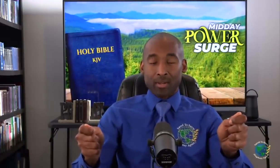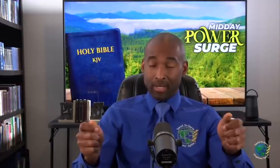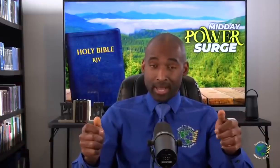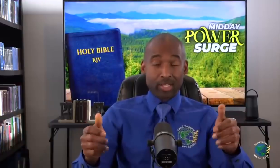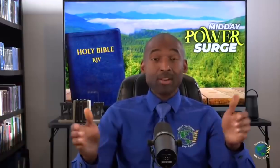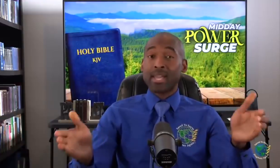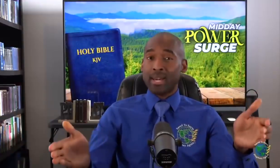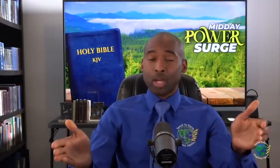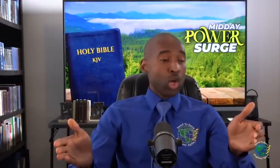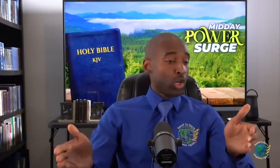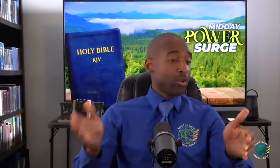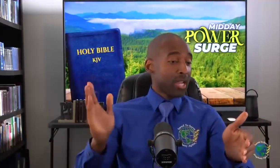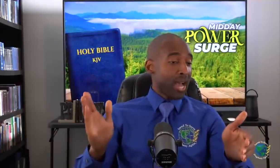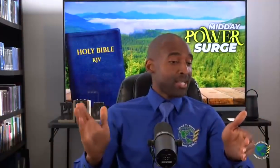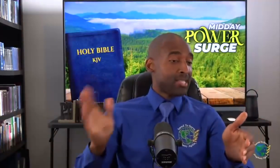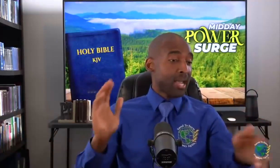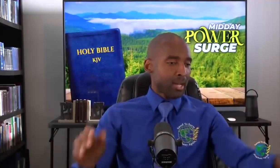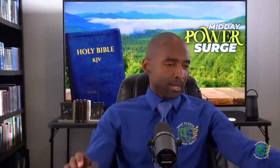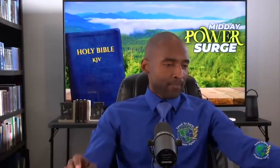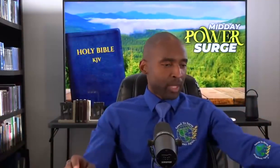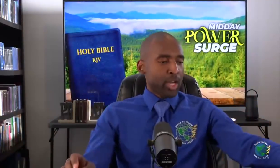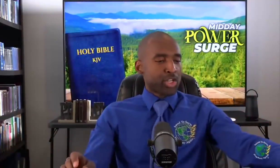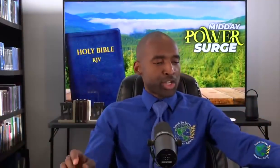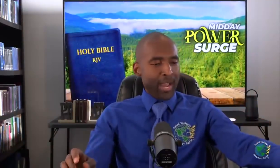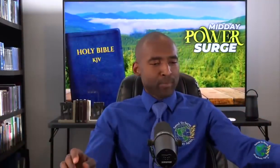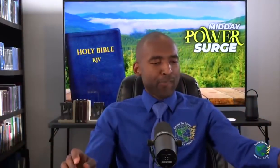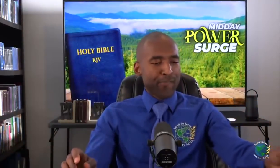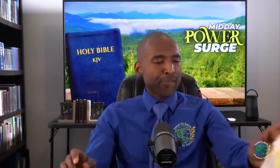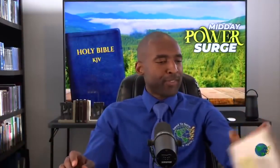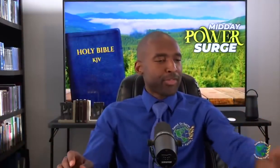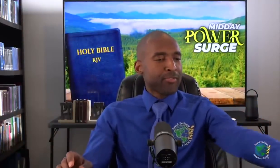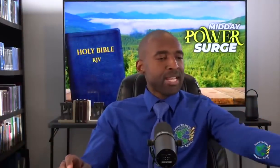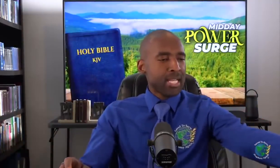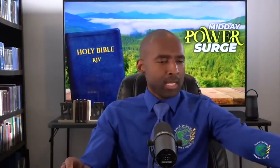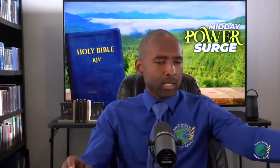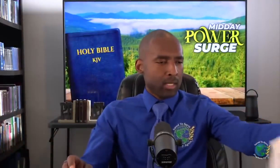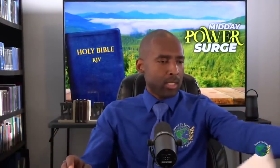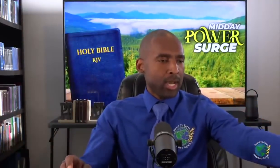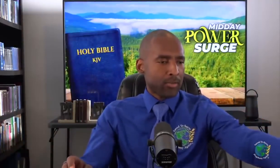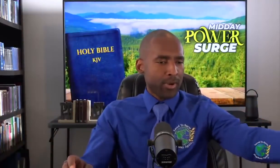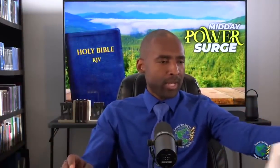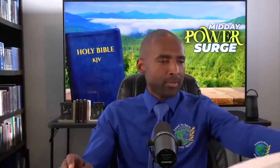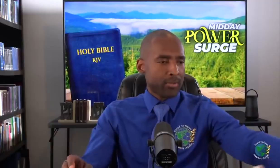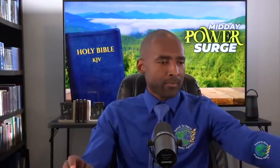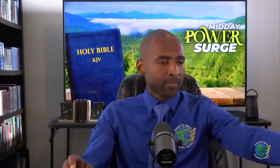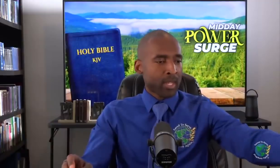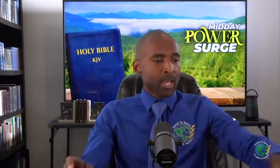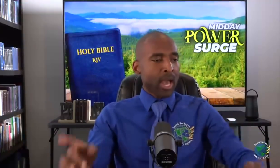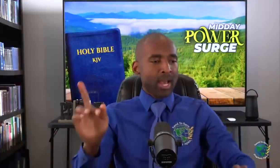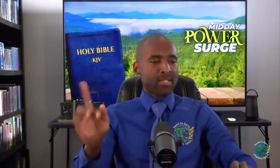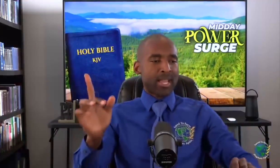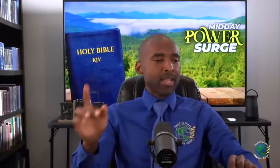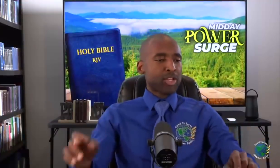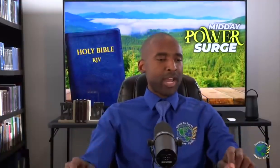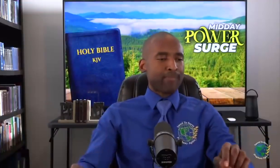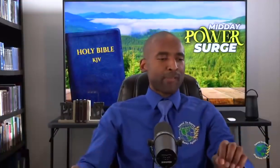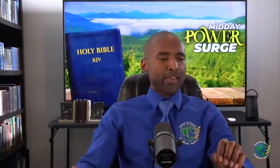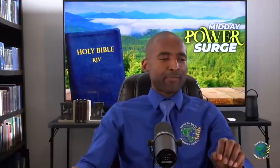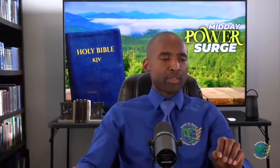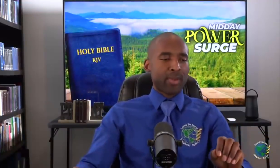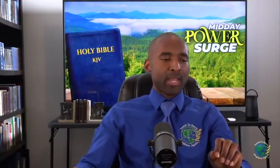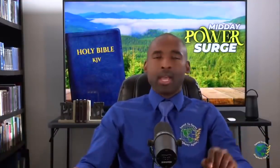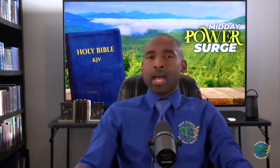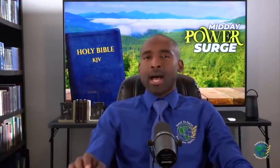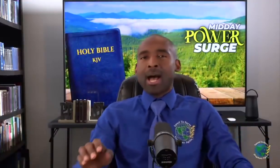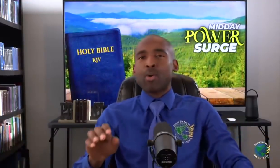Слушайте внимательно. Давайте посмотрим на это. Идем к Исаии главе 53. Да, друзья? Исаии